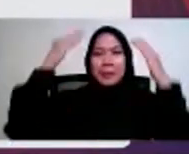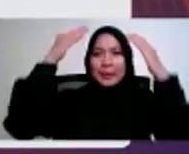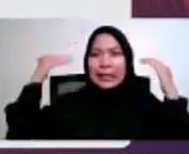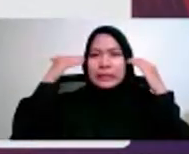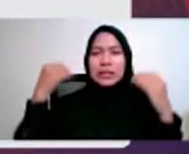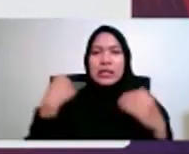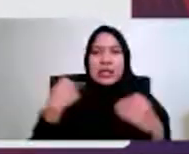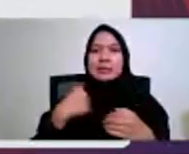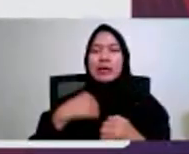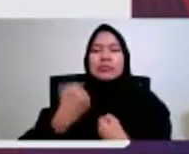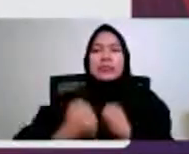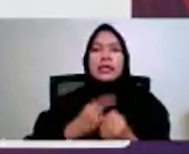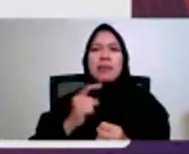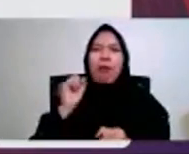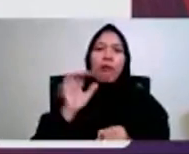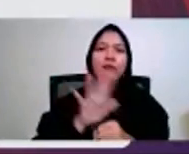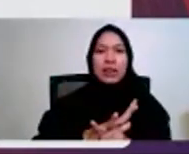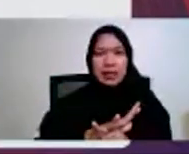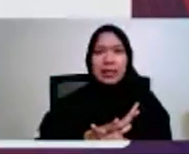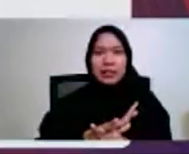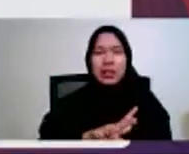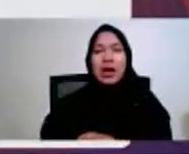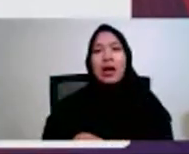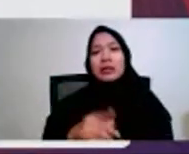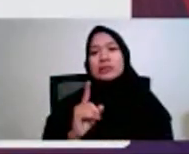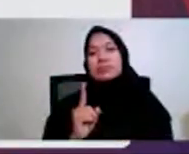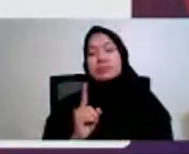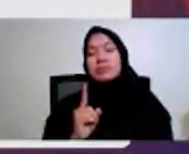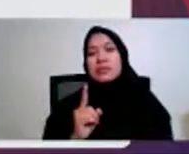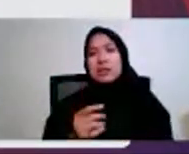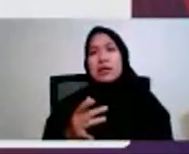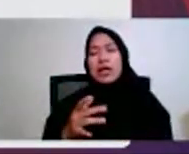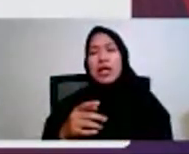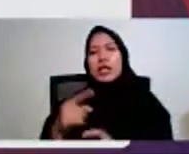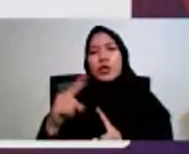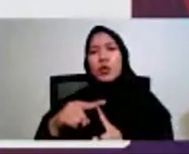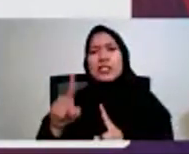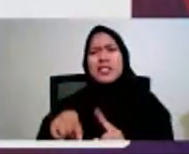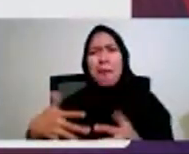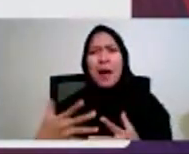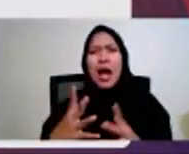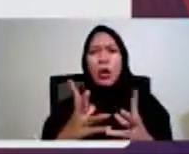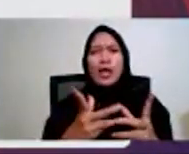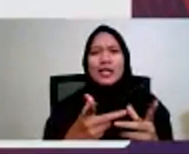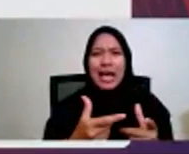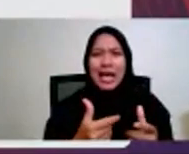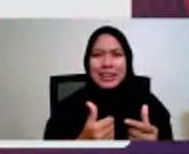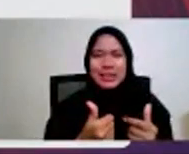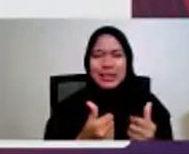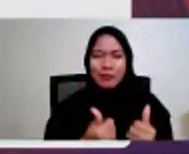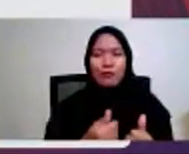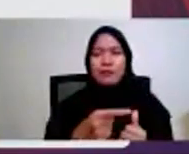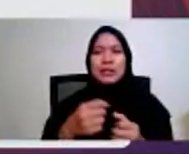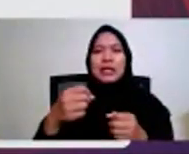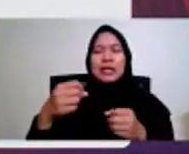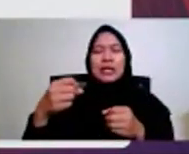bisa bergerak karena poverty ya Ya makanya salah satu tugasnya ya kuantitatif isikan diguyur